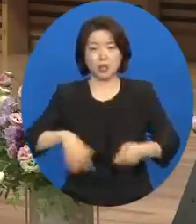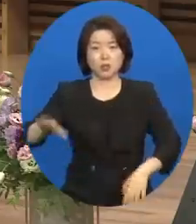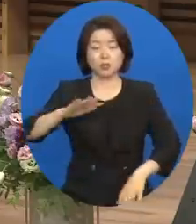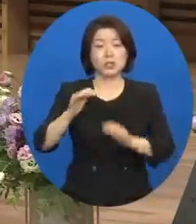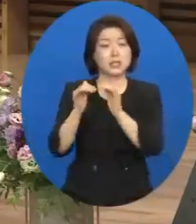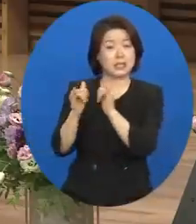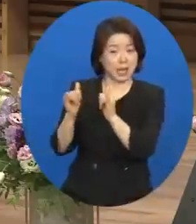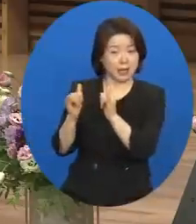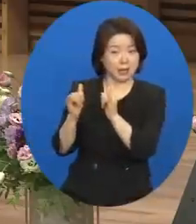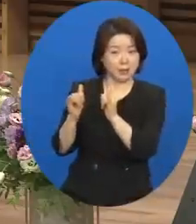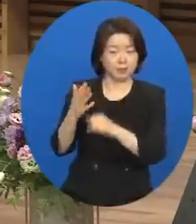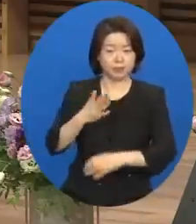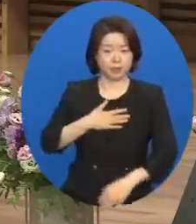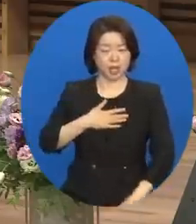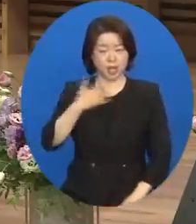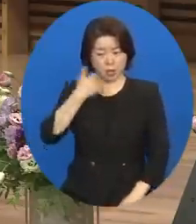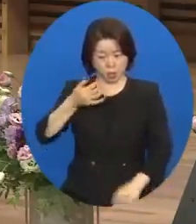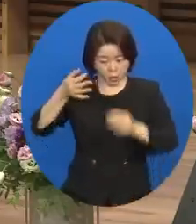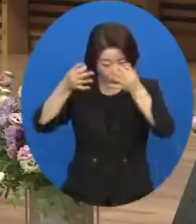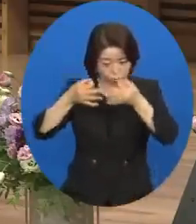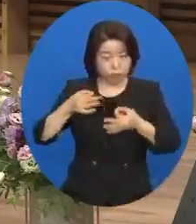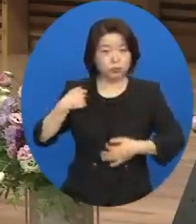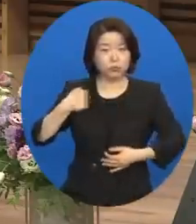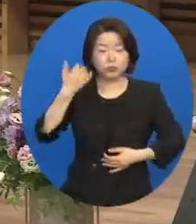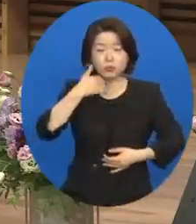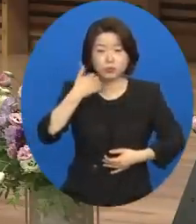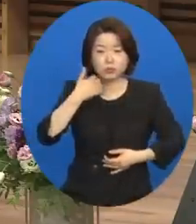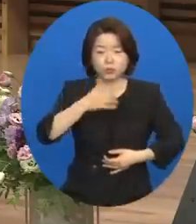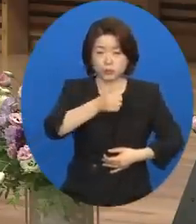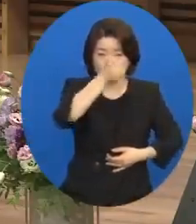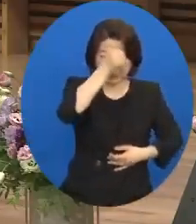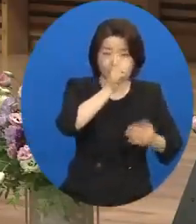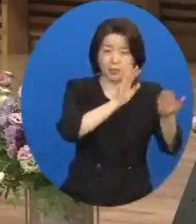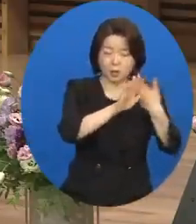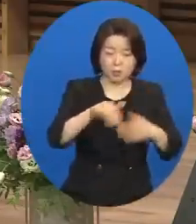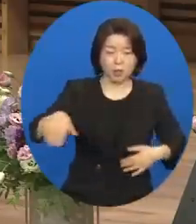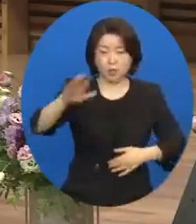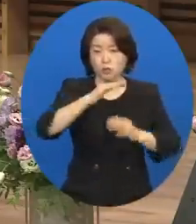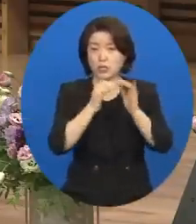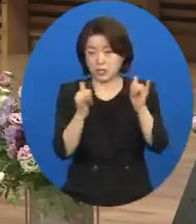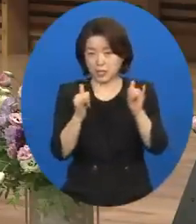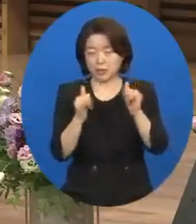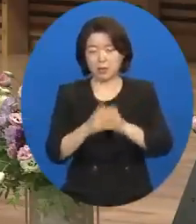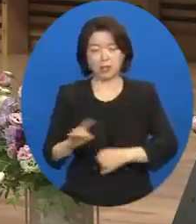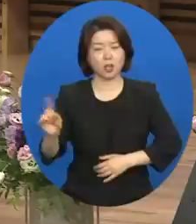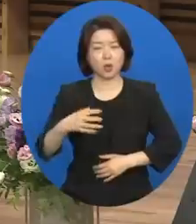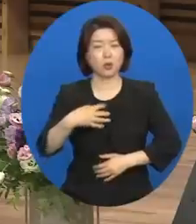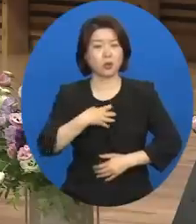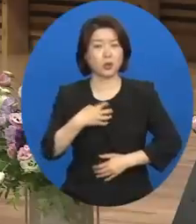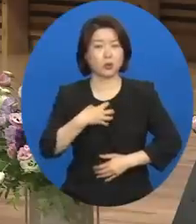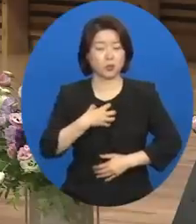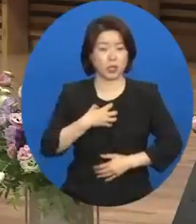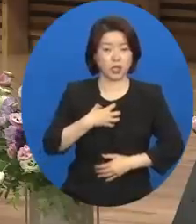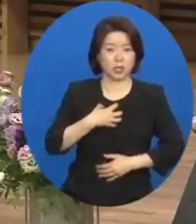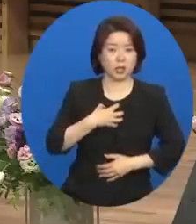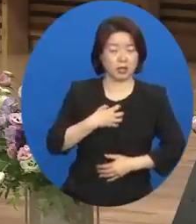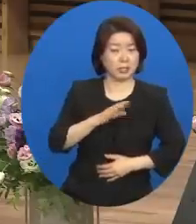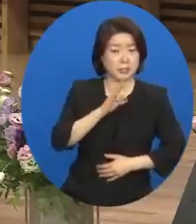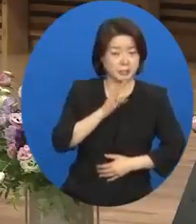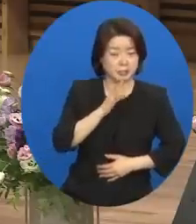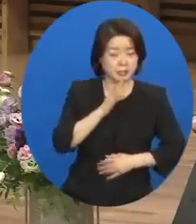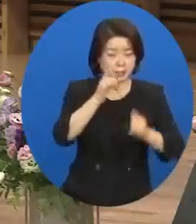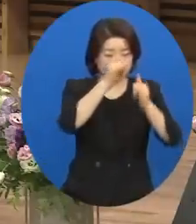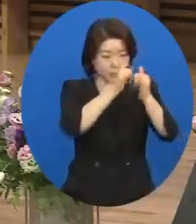사람을 내가 누구인지를 잃어버린 아담 이후에 우리 인생들에게 어떤 위기가 실제로